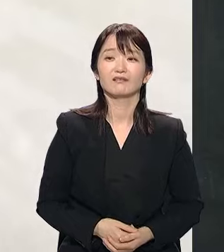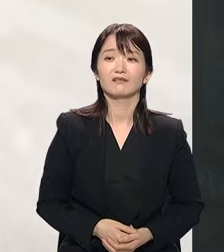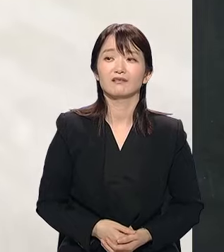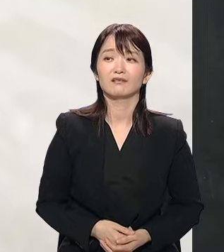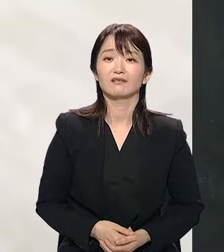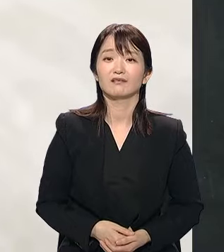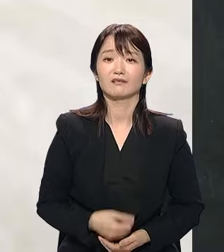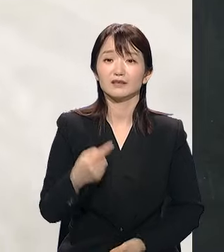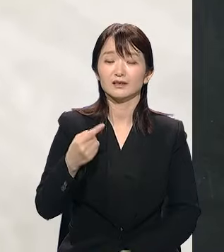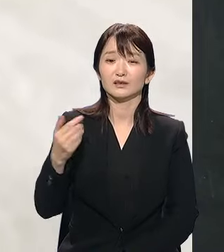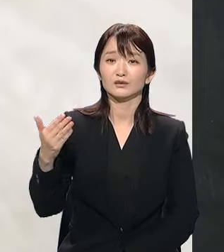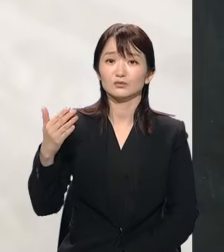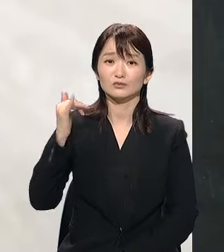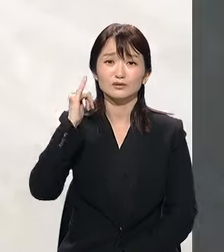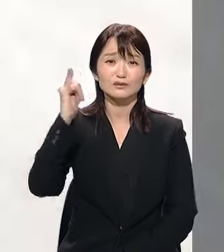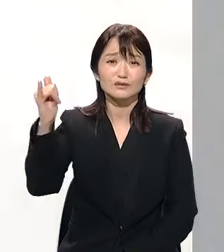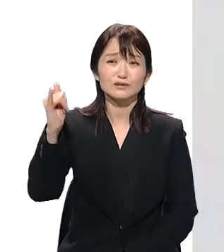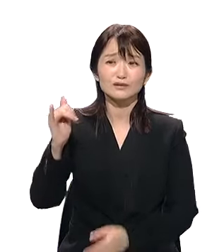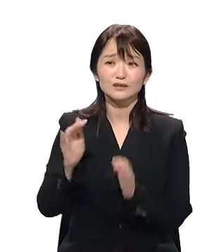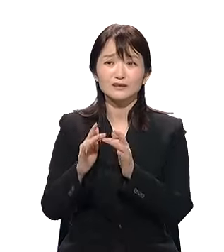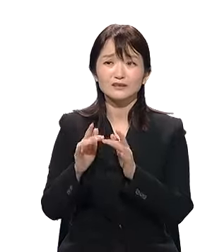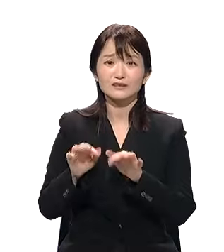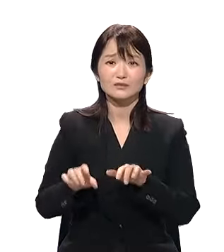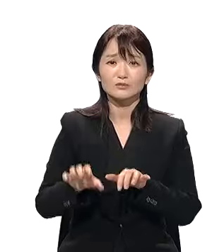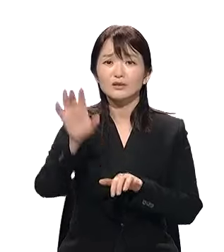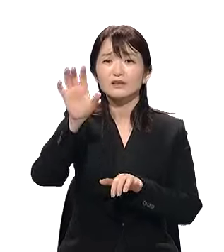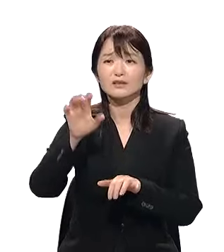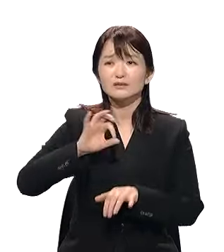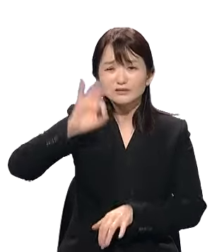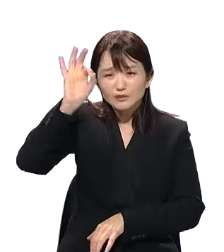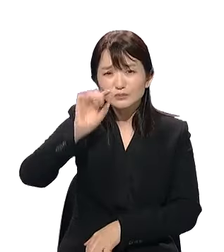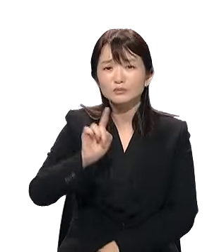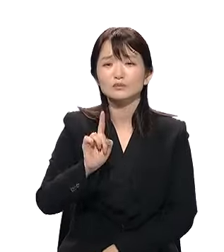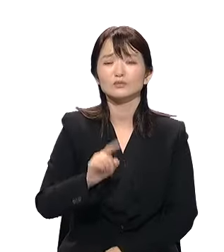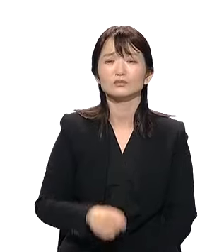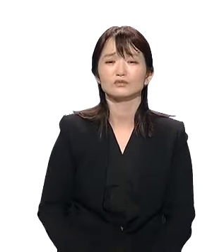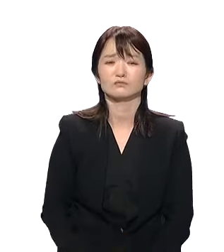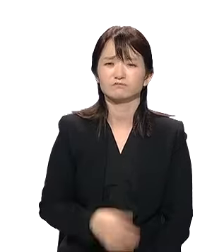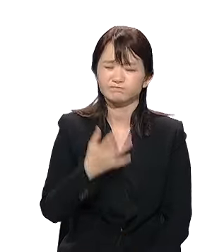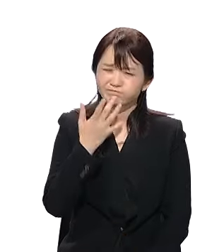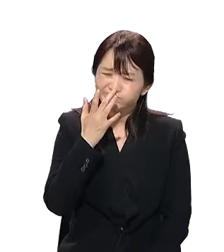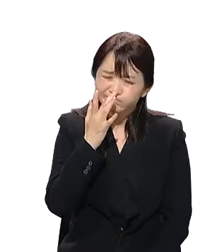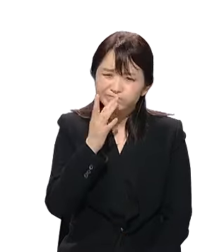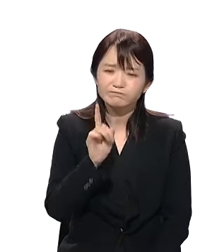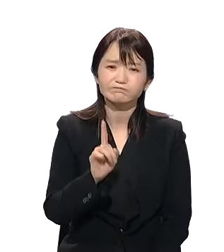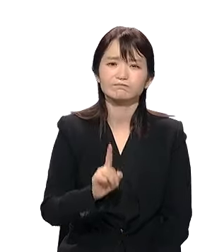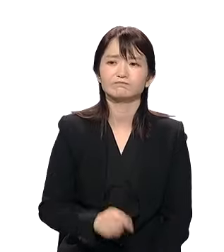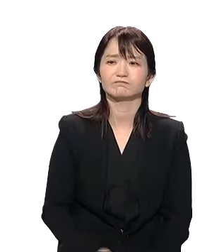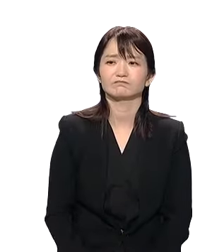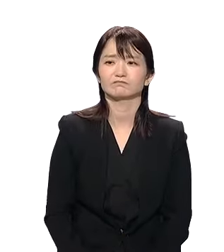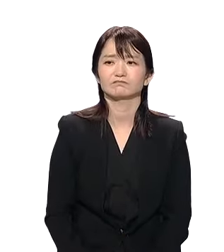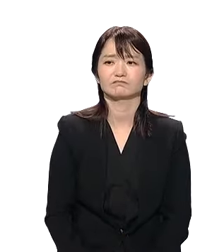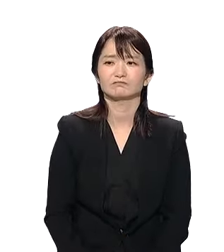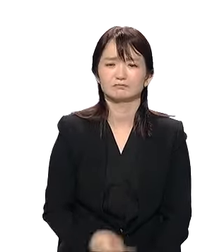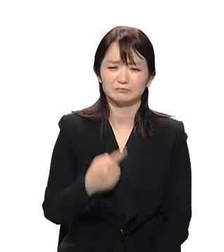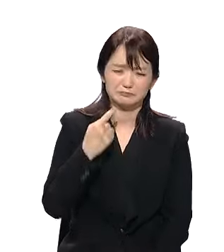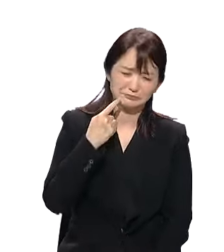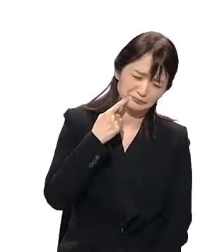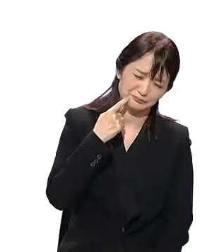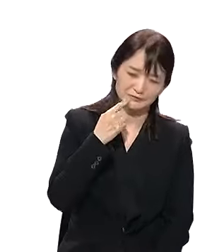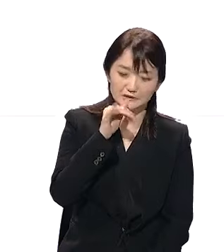아, 그럼 119에다 신고를 해야지 이걸 중고앱에서 찾으면 어떡해요? 정말 저도 이해가 안 가는 상황이긴 한데요. 이게 뭐 독이